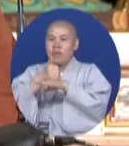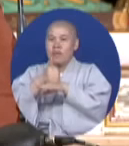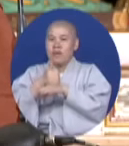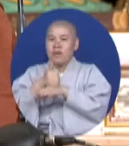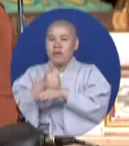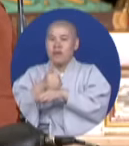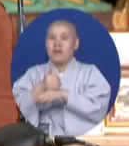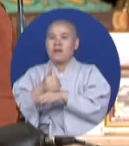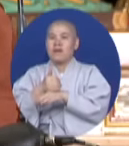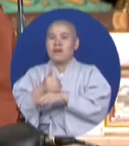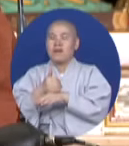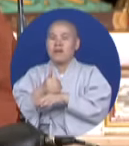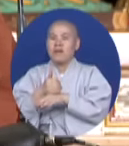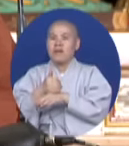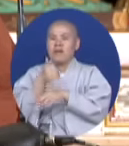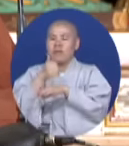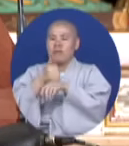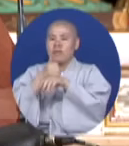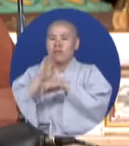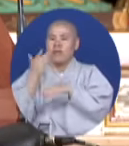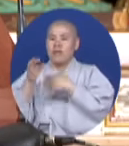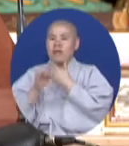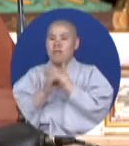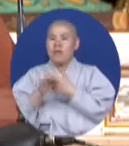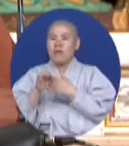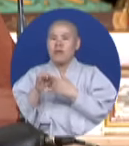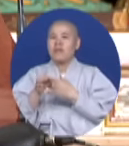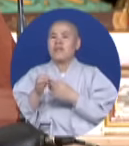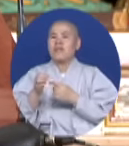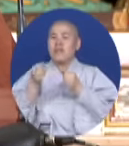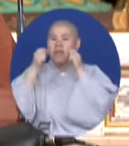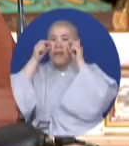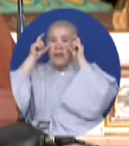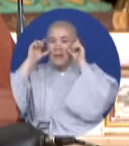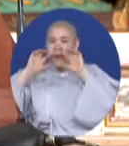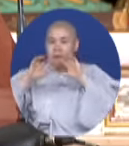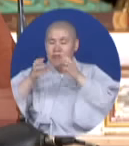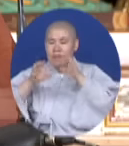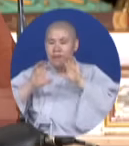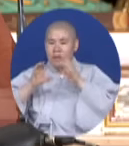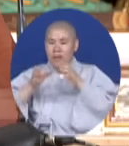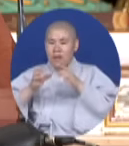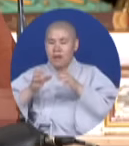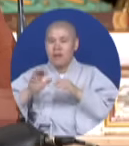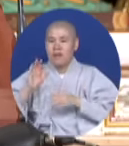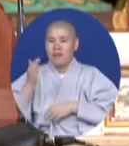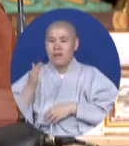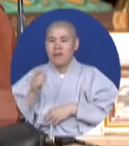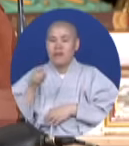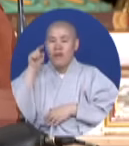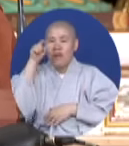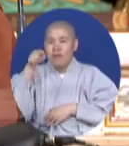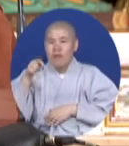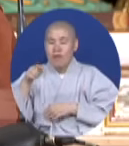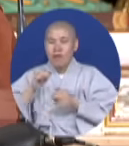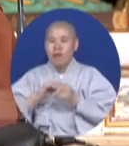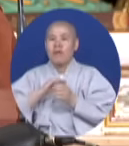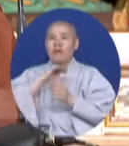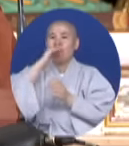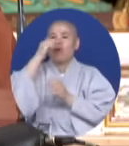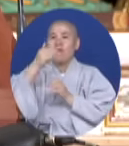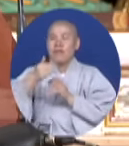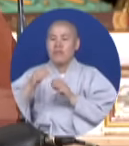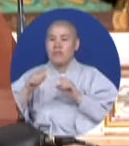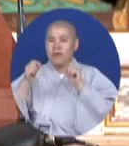피안의 세계에 도달하는데요. 저 언덕이죠. 이게 깨달음의 언덕이에요.